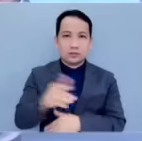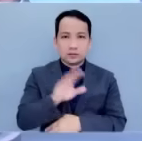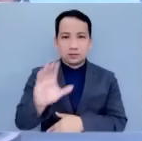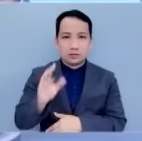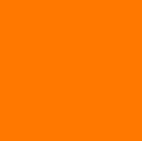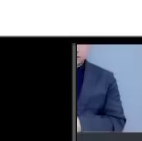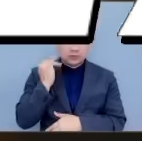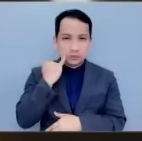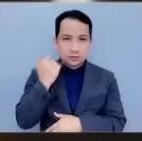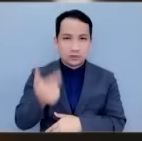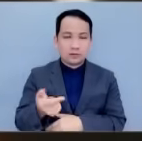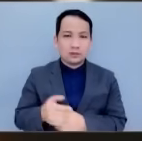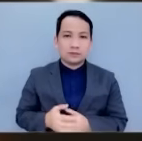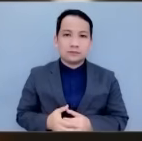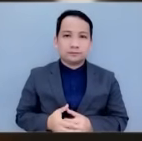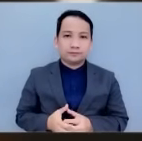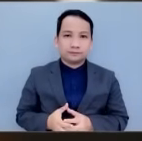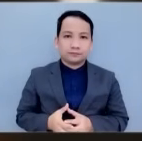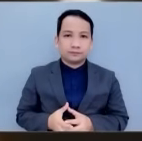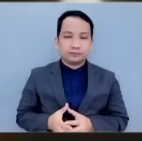Marfuri.